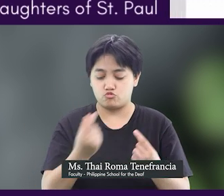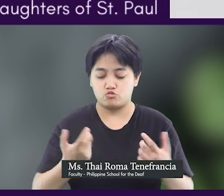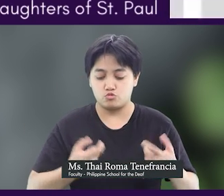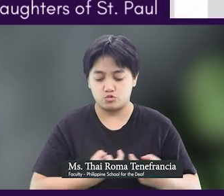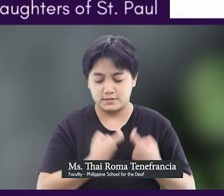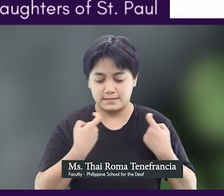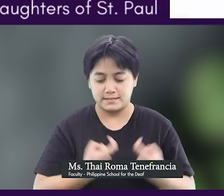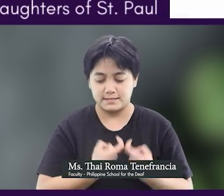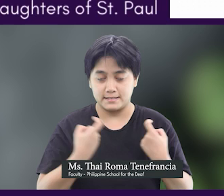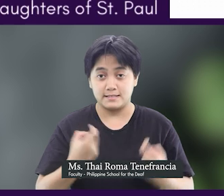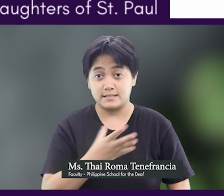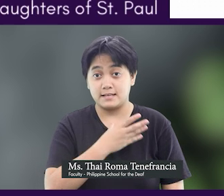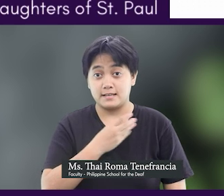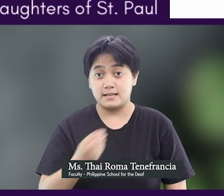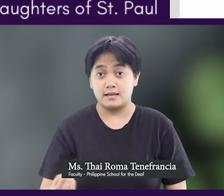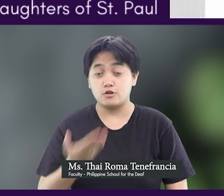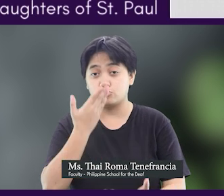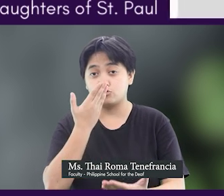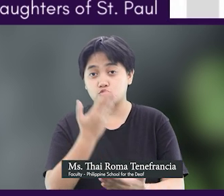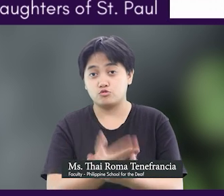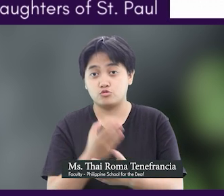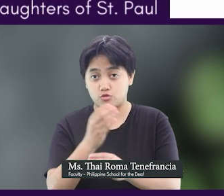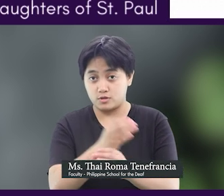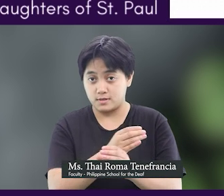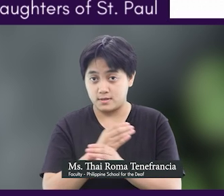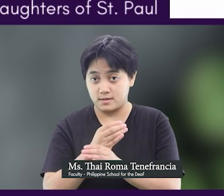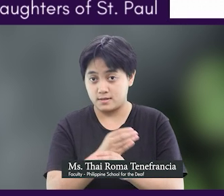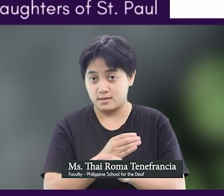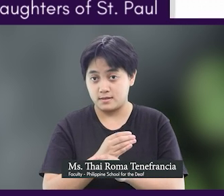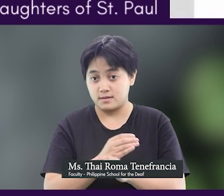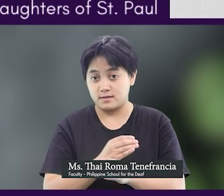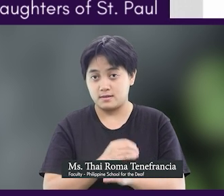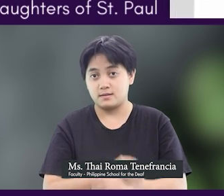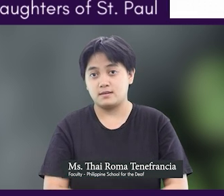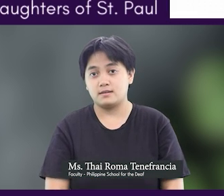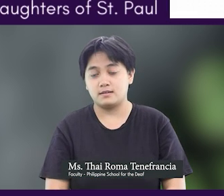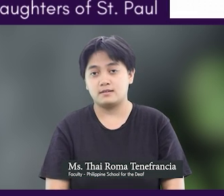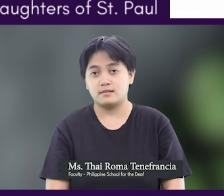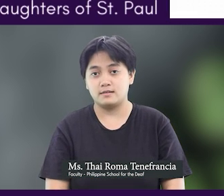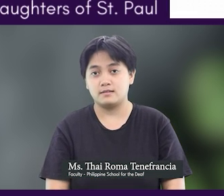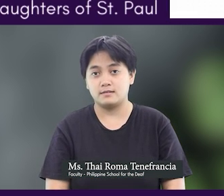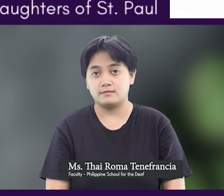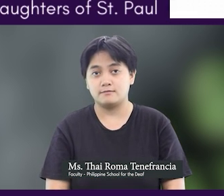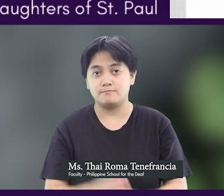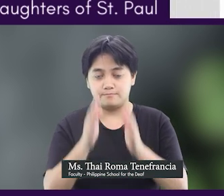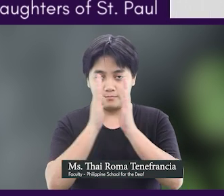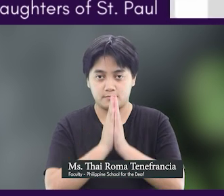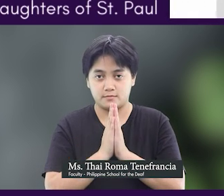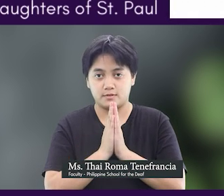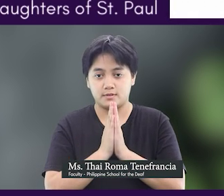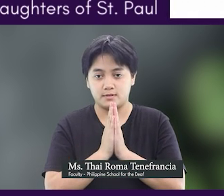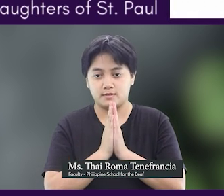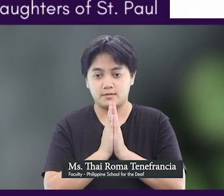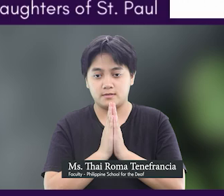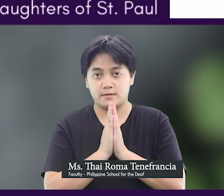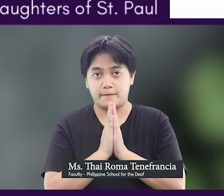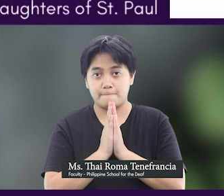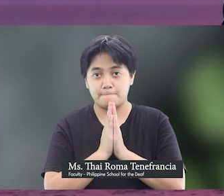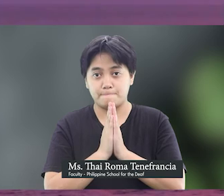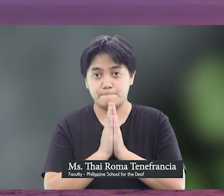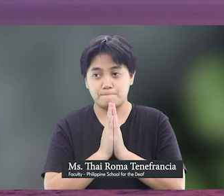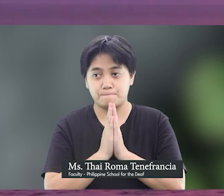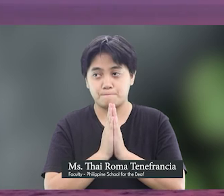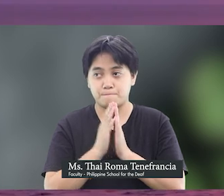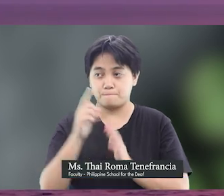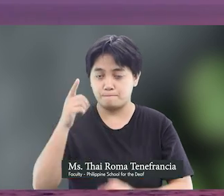avoid committing sin and become fruitful stewards in the vineyard of our Lord. Manalangin tayo.